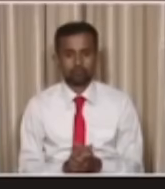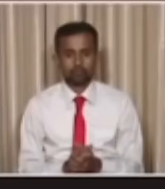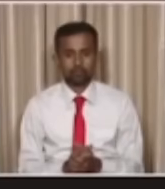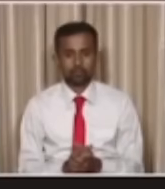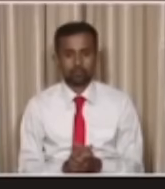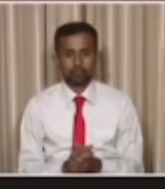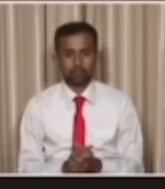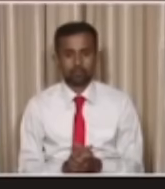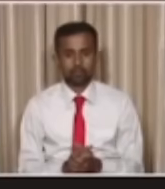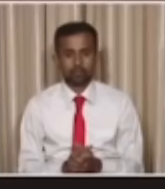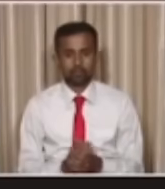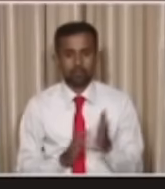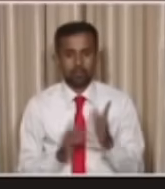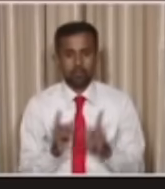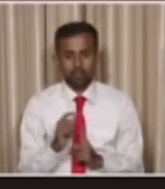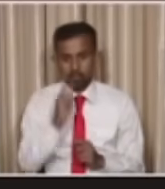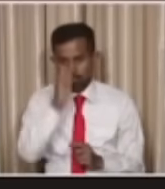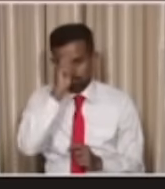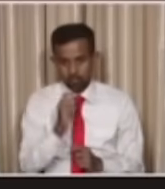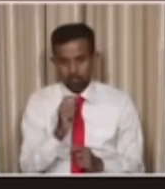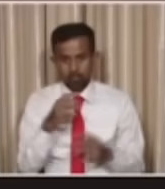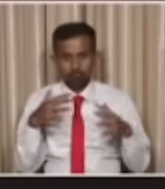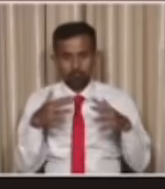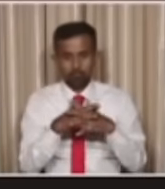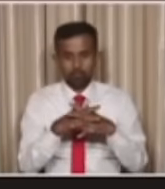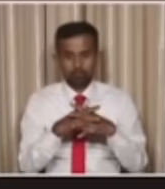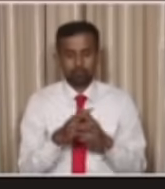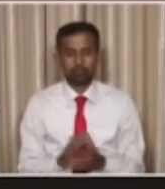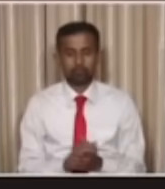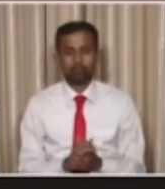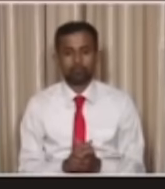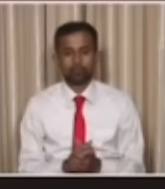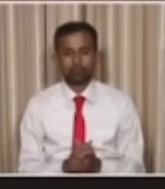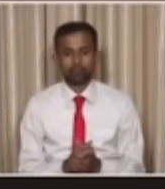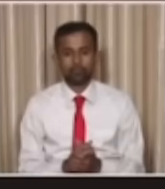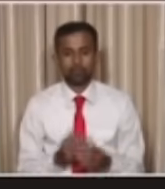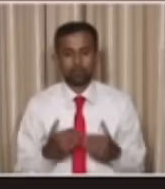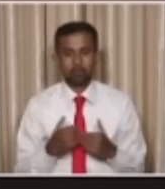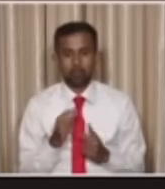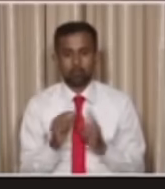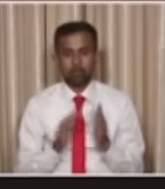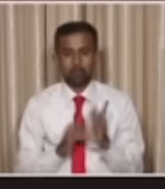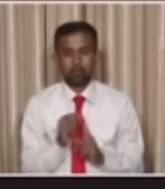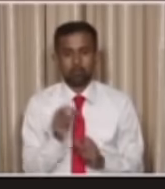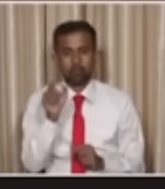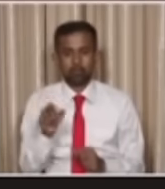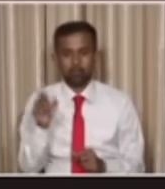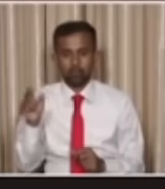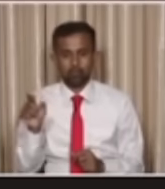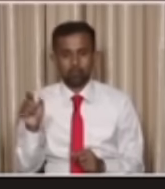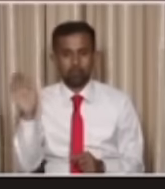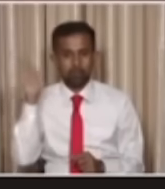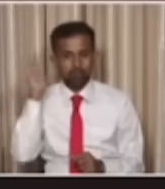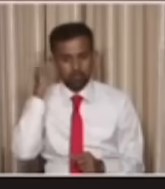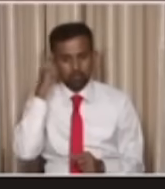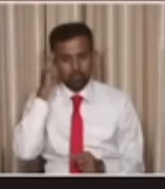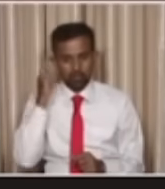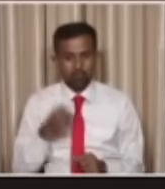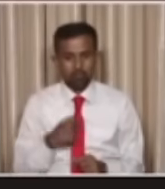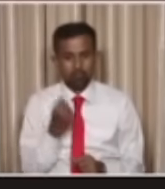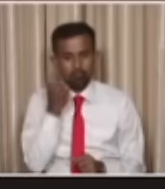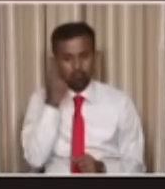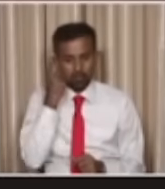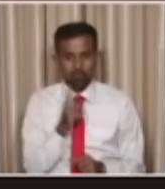ගරු ඇමතිතුමා විජයදර්ශන සුසේ ගරු සභාපතිතුමනි අපේ ගරු මන්ත්‍රීතුමන්ලාගේ දැන ගැනීම පිණිස මේ කාරණේ